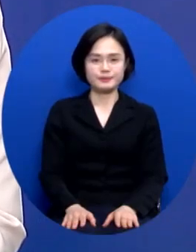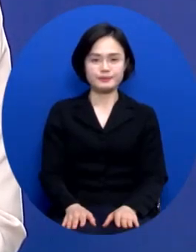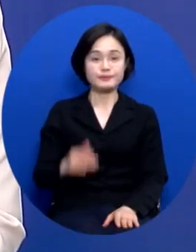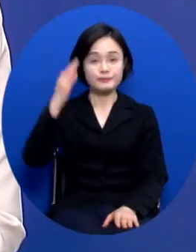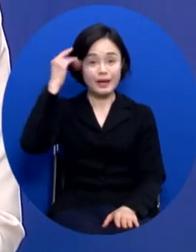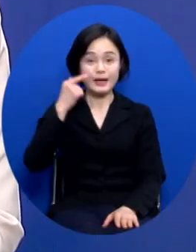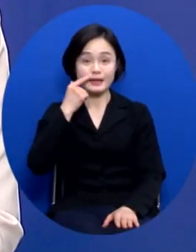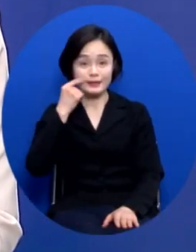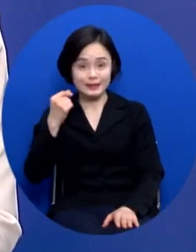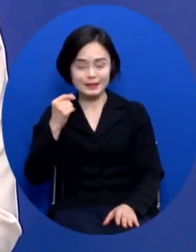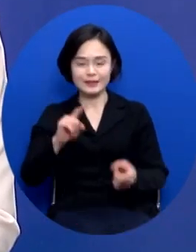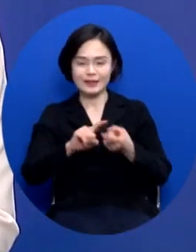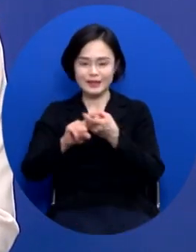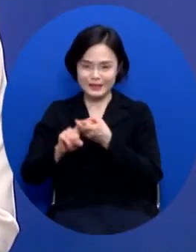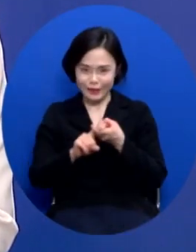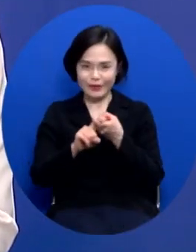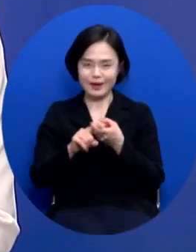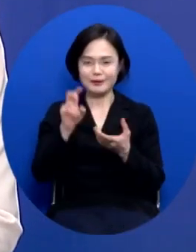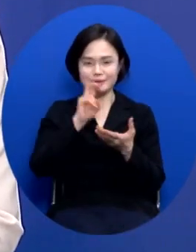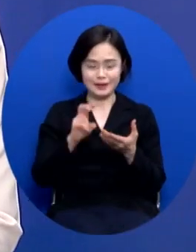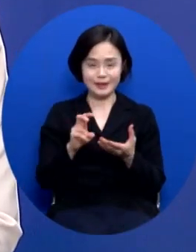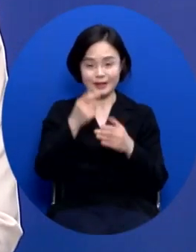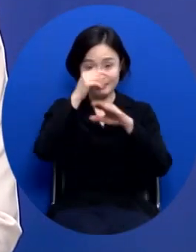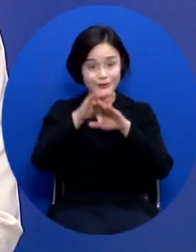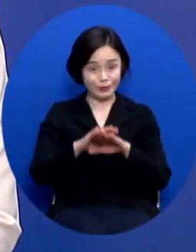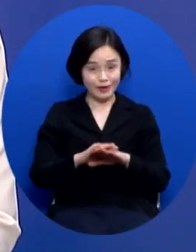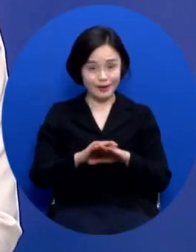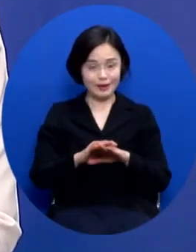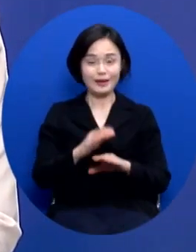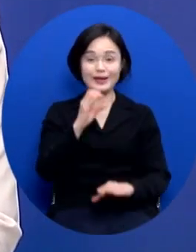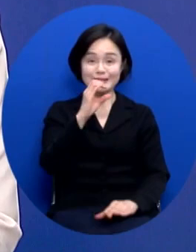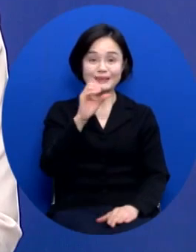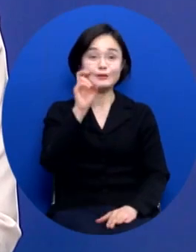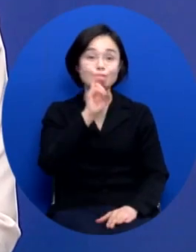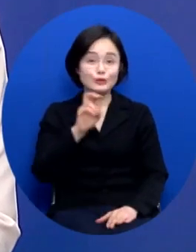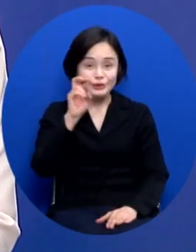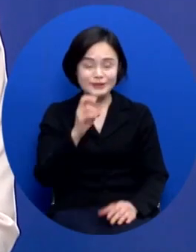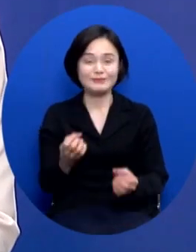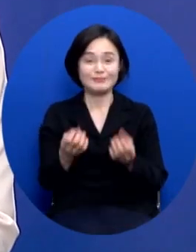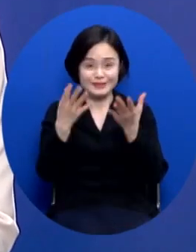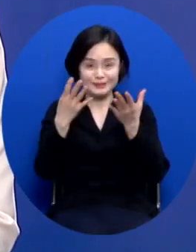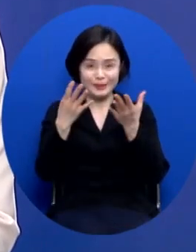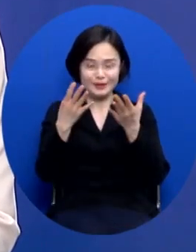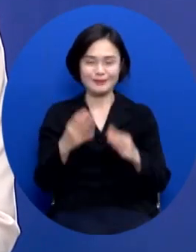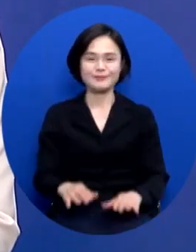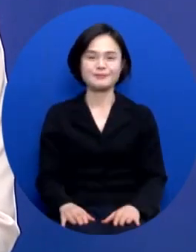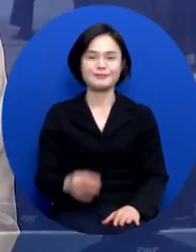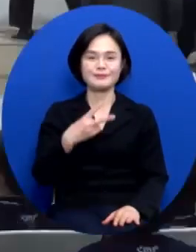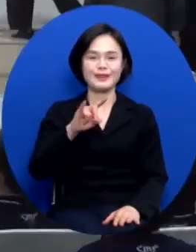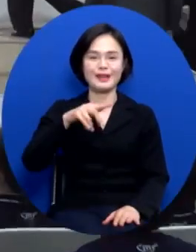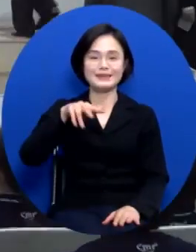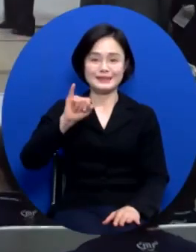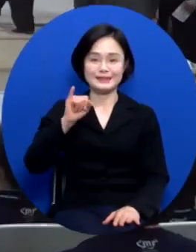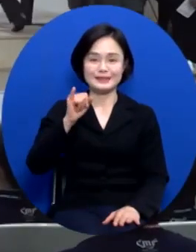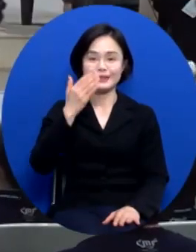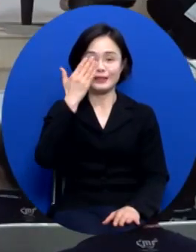한일 연합 찬양성회 제9회 시 뮤직 페스티벌이 대치 순복음교회에서 열렸습니다.